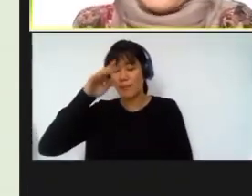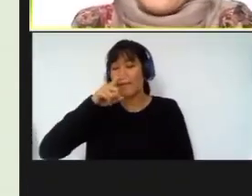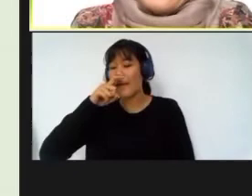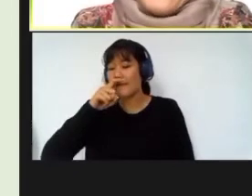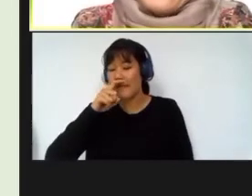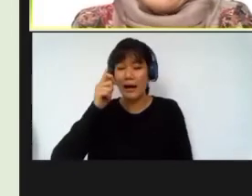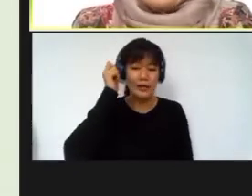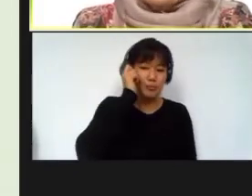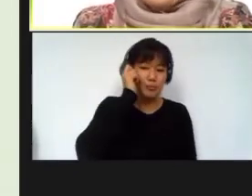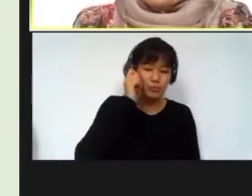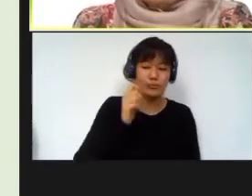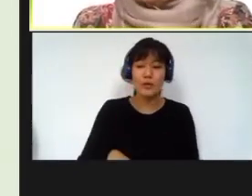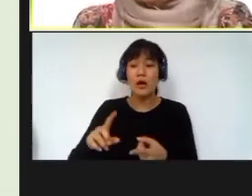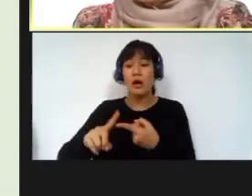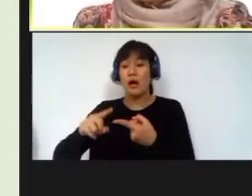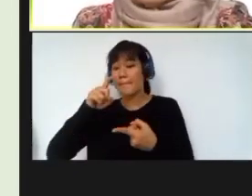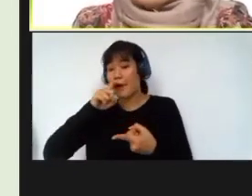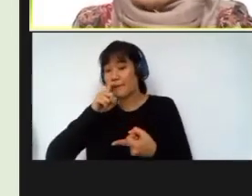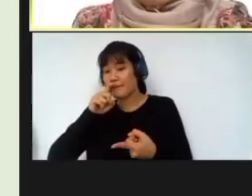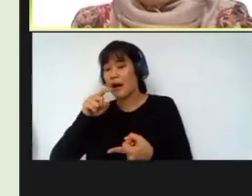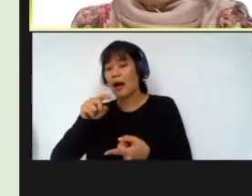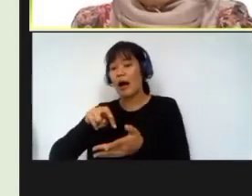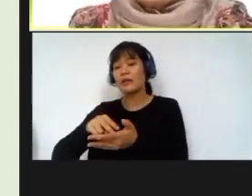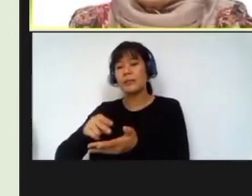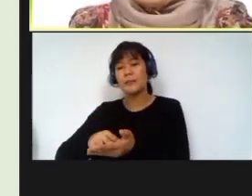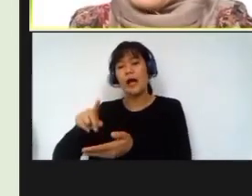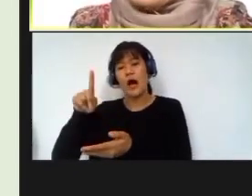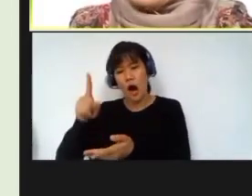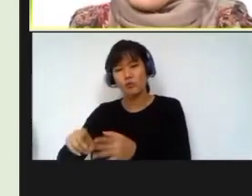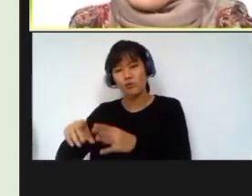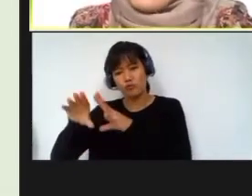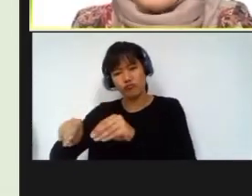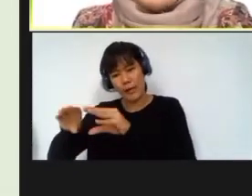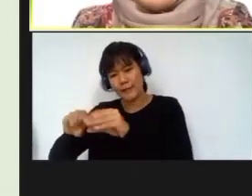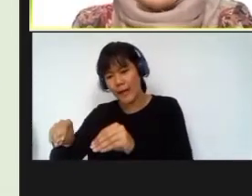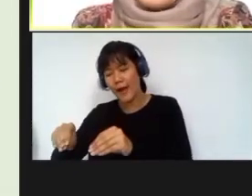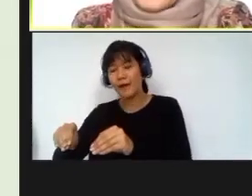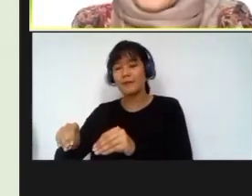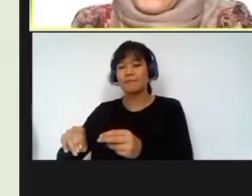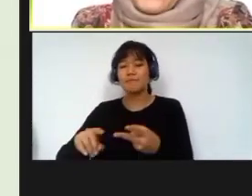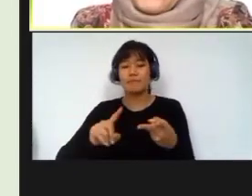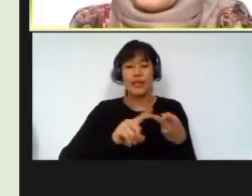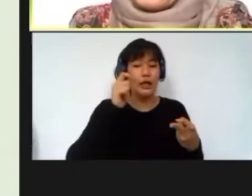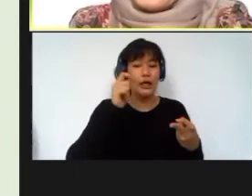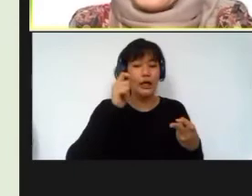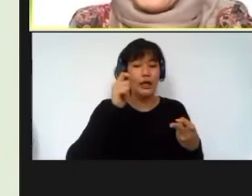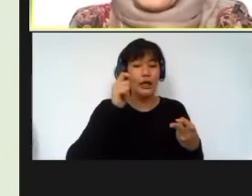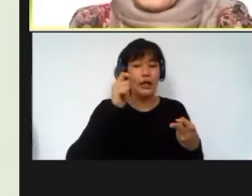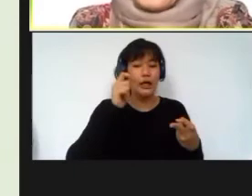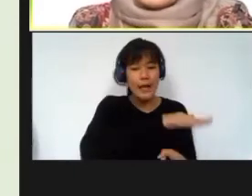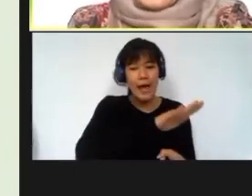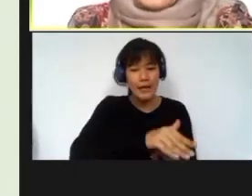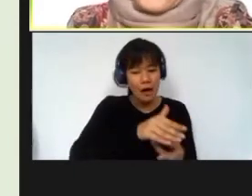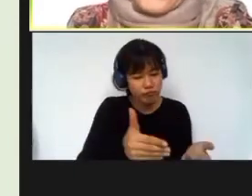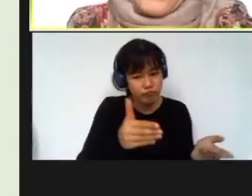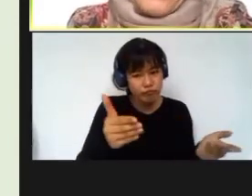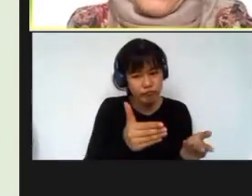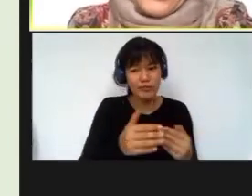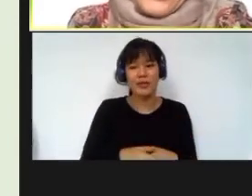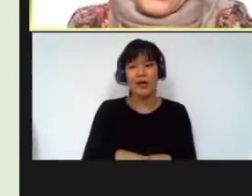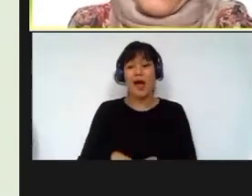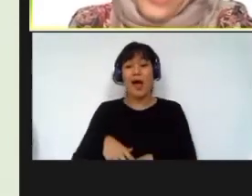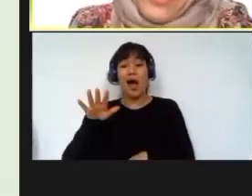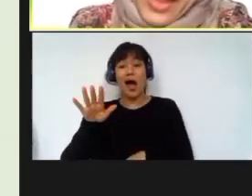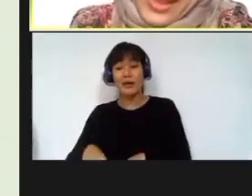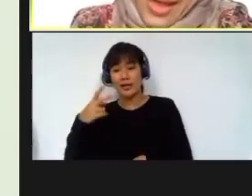kalau ayah kewajibannya mencari nafkah, ibu kewajibannya mengasuh anak. Gitu. Sehingga ketika anak saya